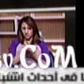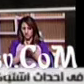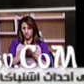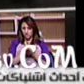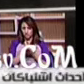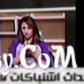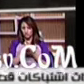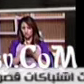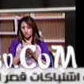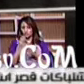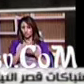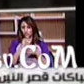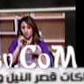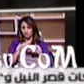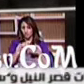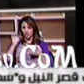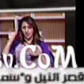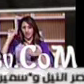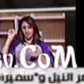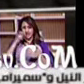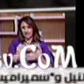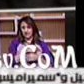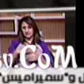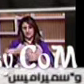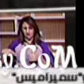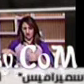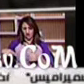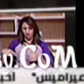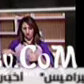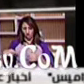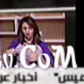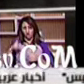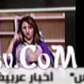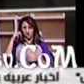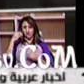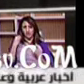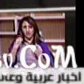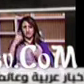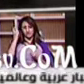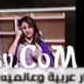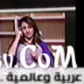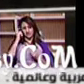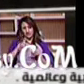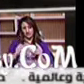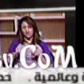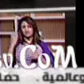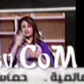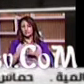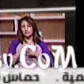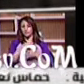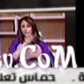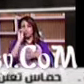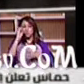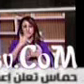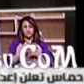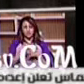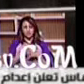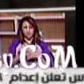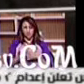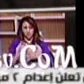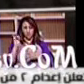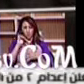الاني في مجلس الدوله طلع معاه انا مش فاهم يعني تشكيل اللجنه نفسه طب ايه السر يا فندم يعني هل اولا هل